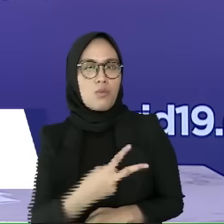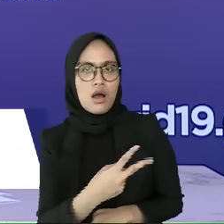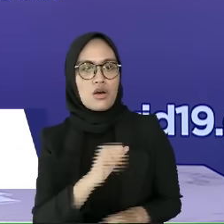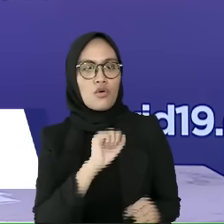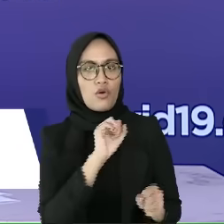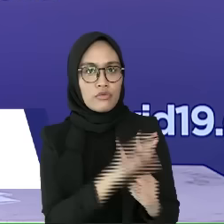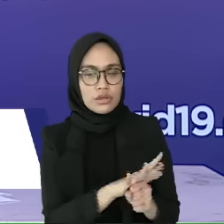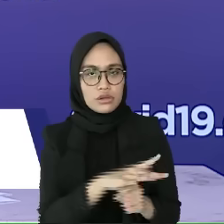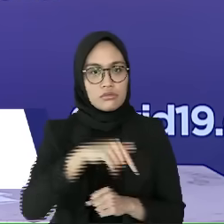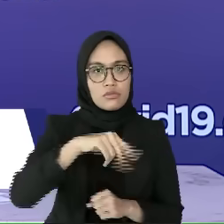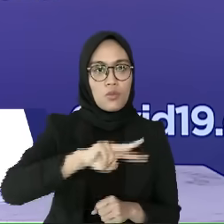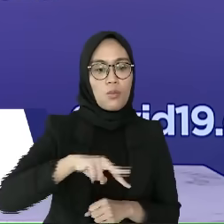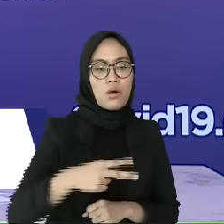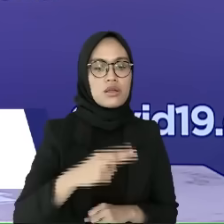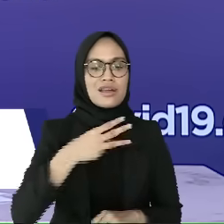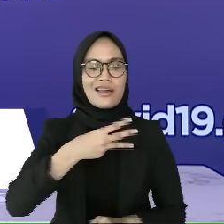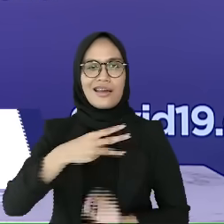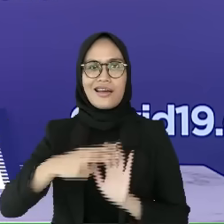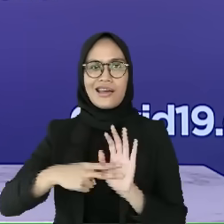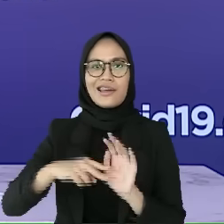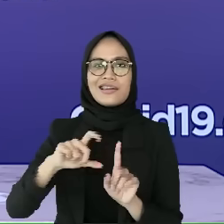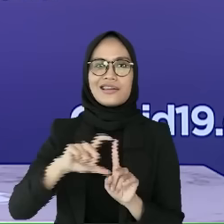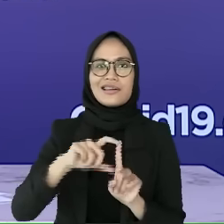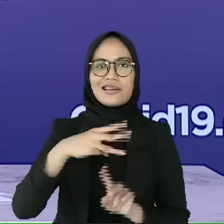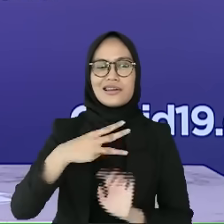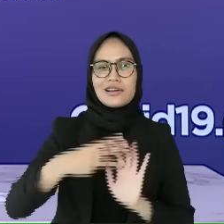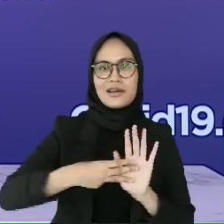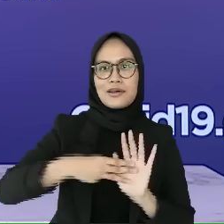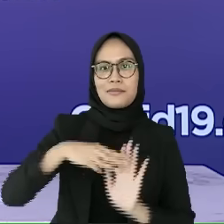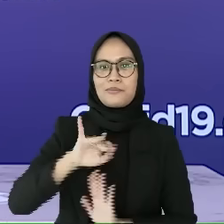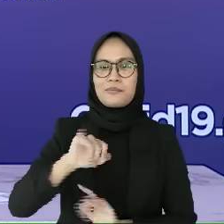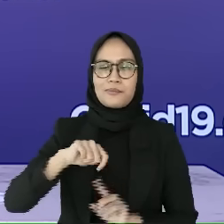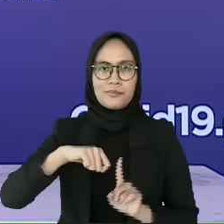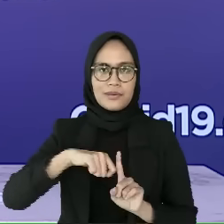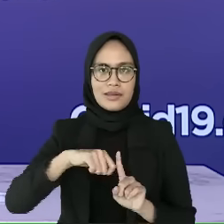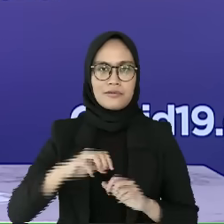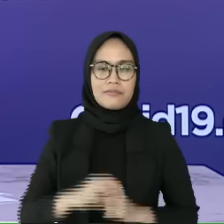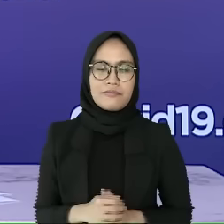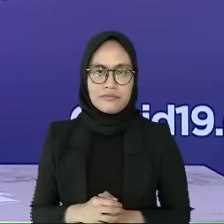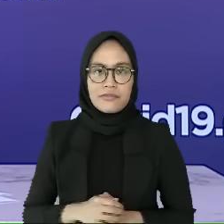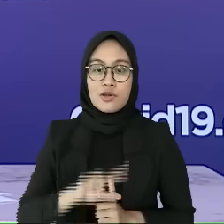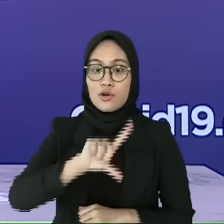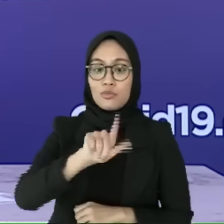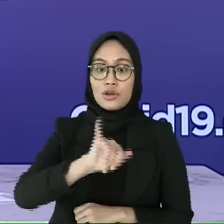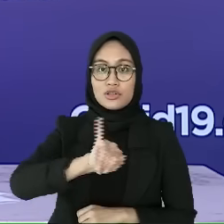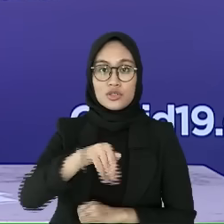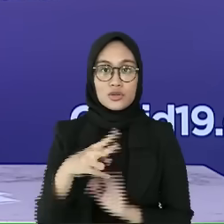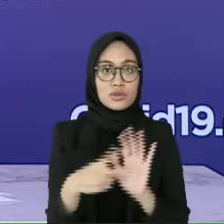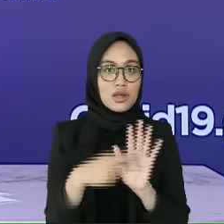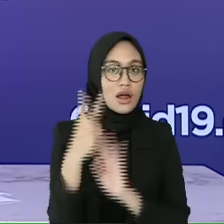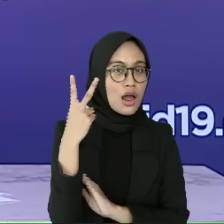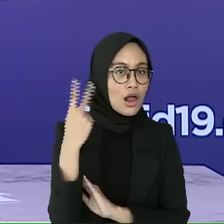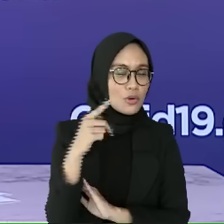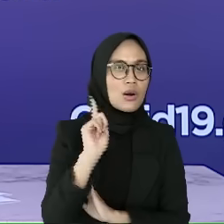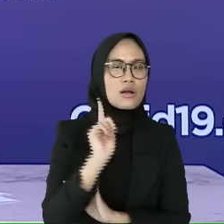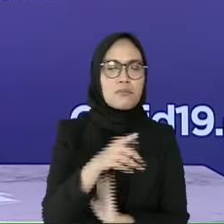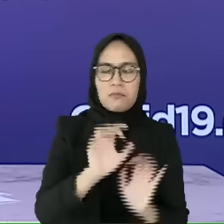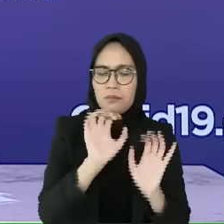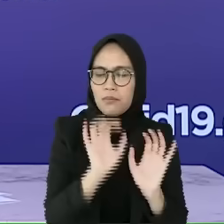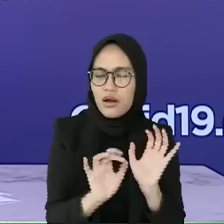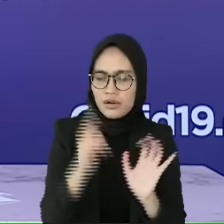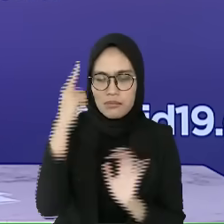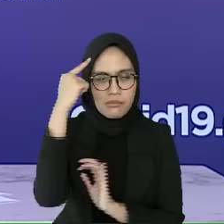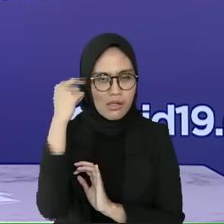Seperti yang telah kita alami bersama, lonjakan kasus kedua pada bulan Juli lalu telah memberikan banyak pelajaran.